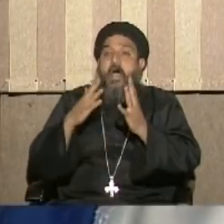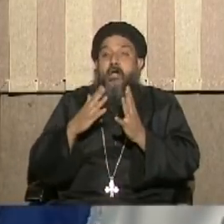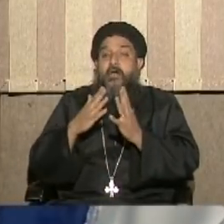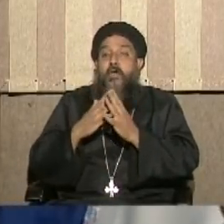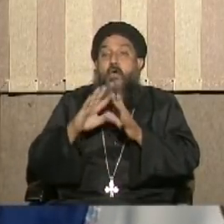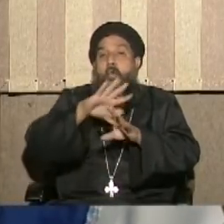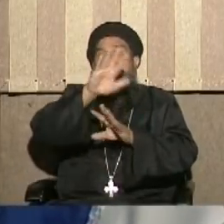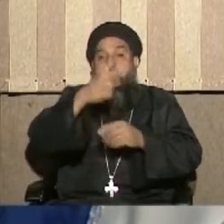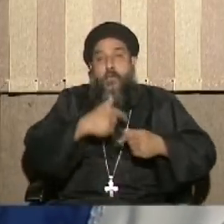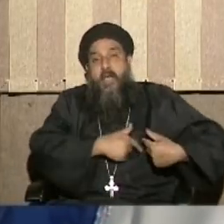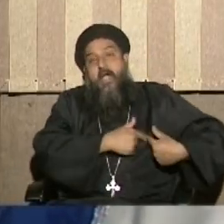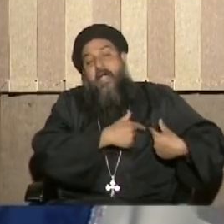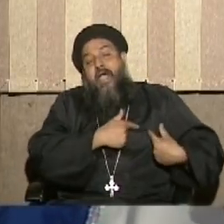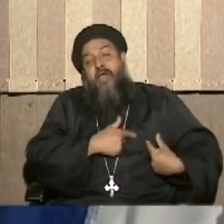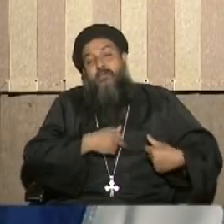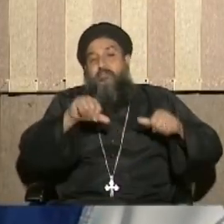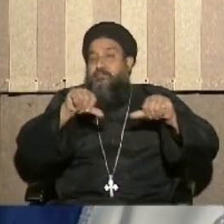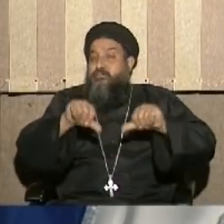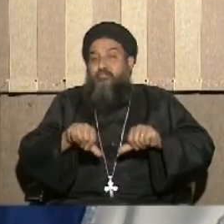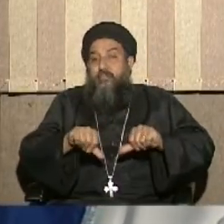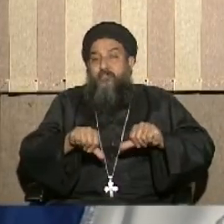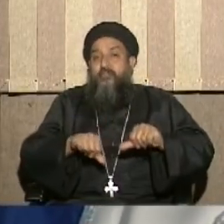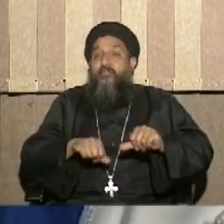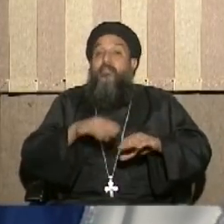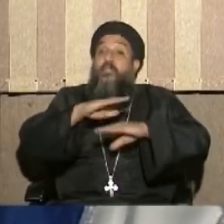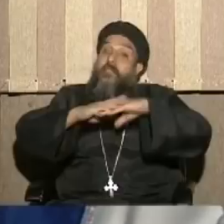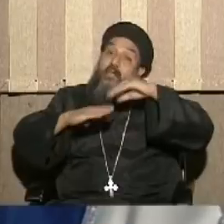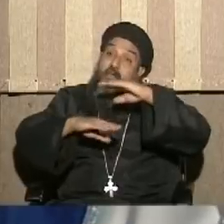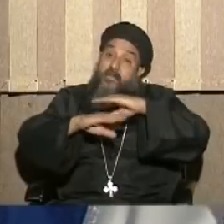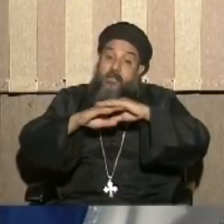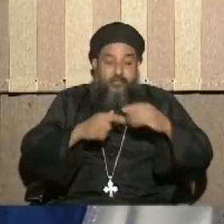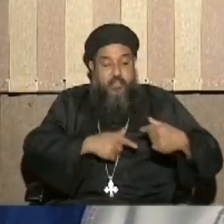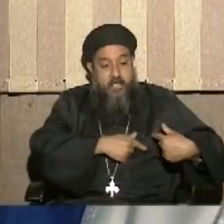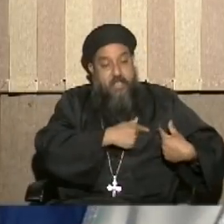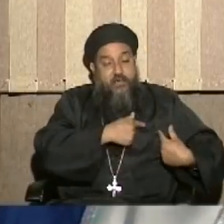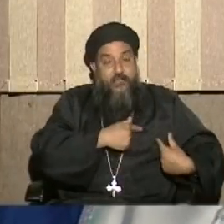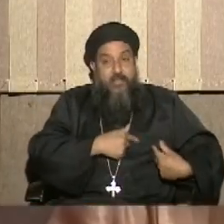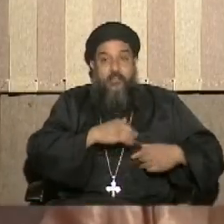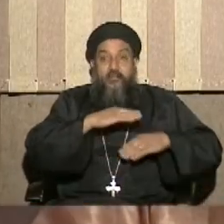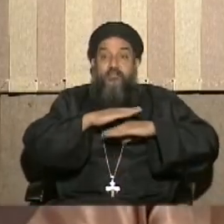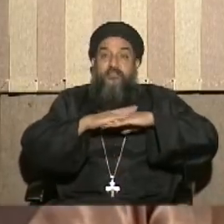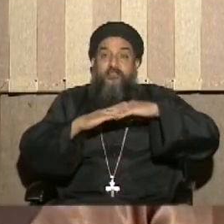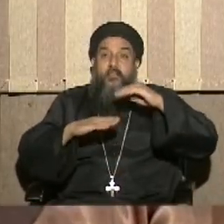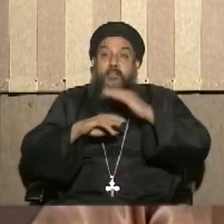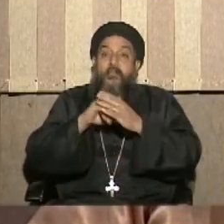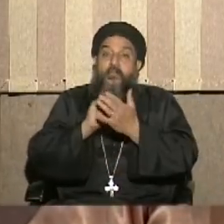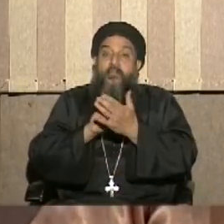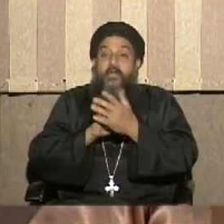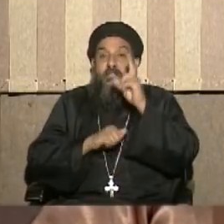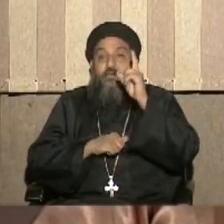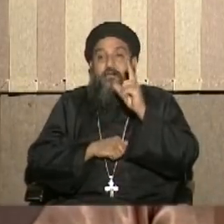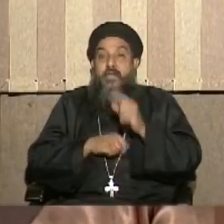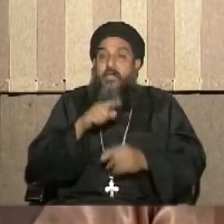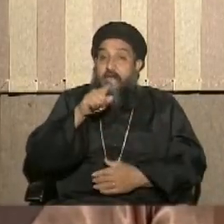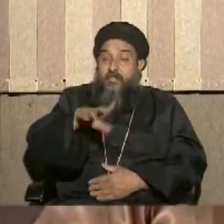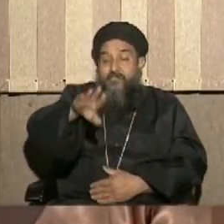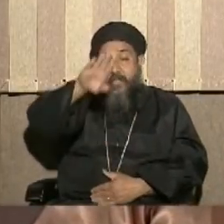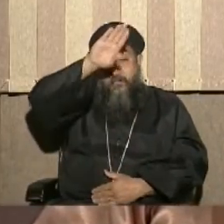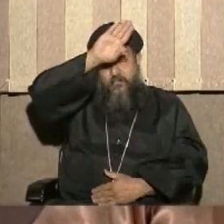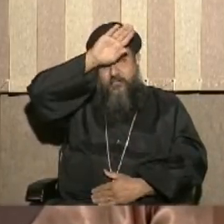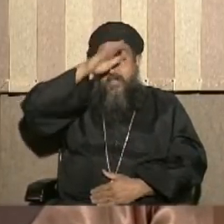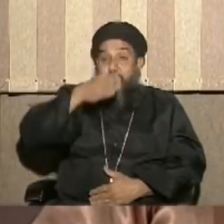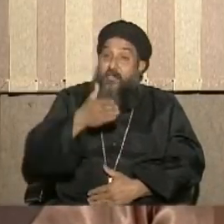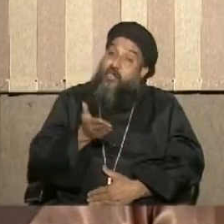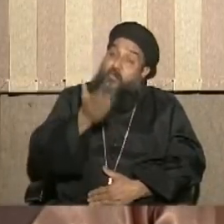جوه قلوب الناس ونبني هياكل لله في كل قلب وفي كل بيت. مولاي من ساعه ما جلالتك بقيت